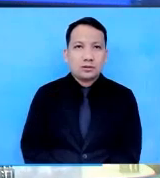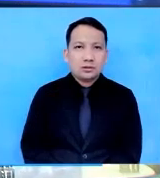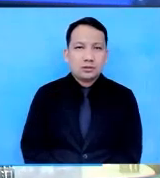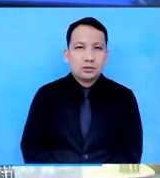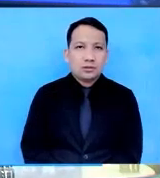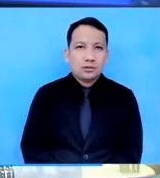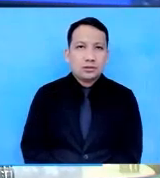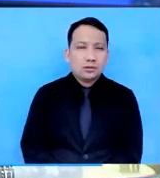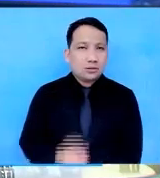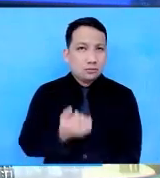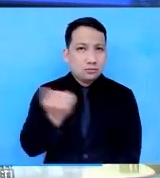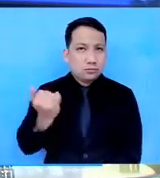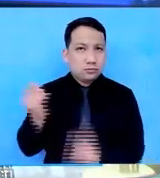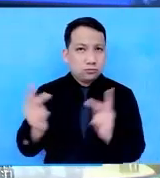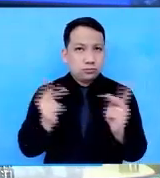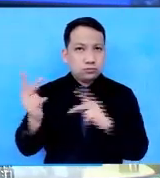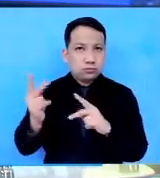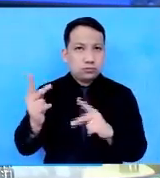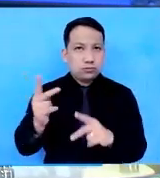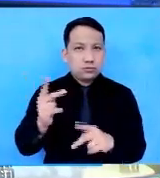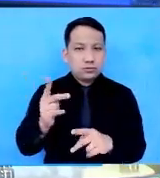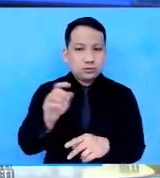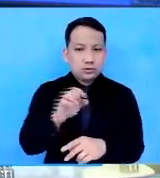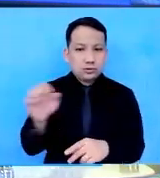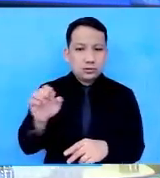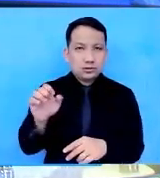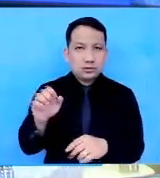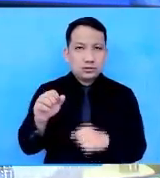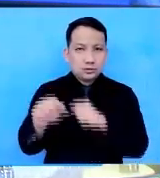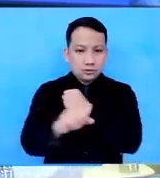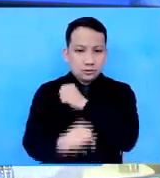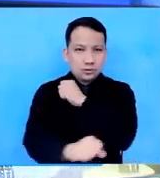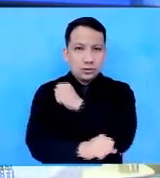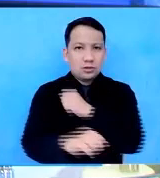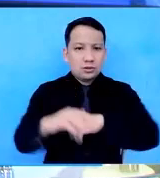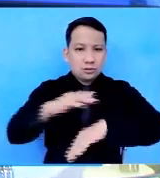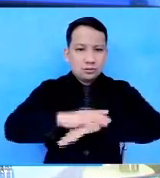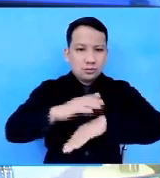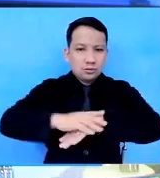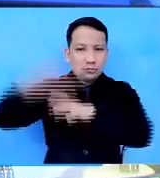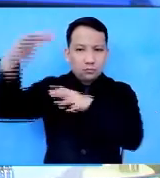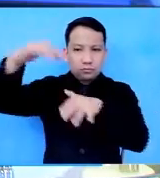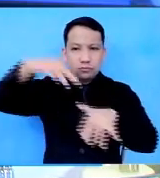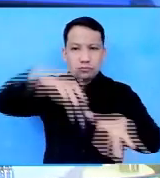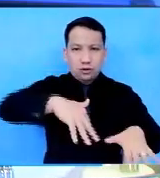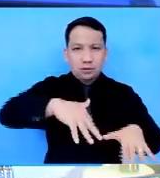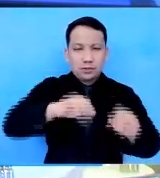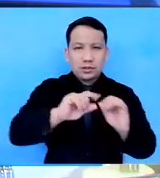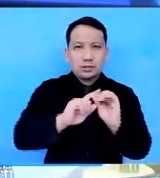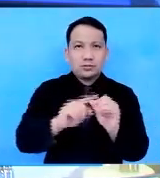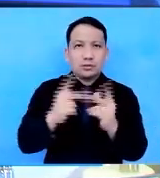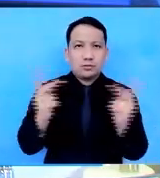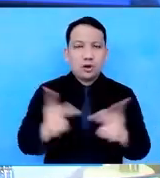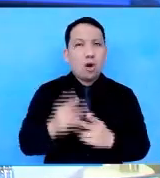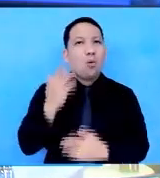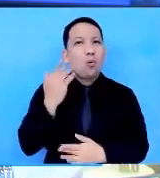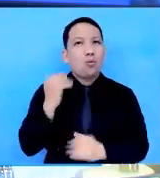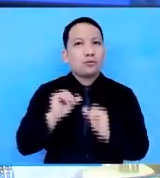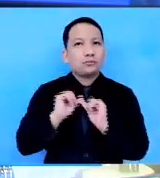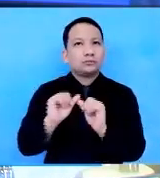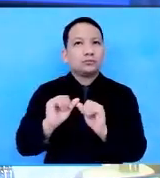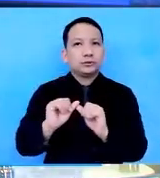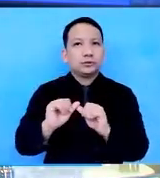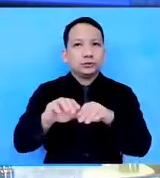Nangangamba ang ilang residente sa Borongan Eastern Samar dahil sa banta ng landslide sa kanilang lugar. Unti-unti na kasing